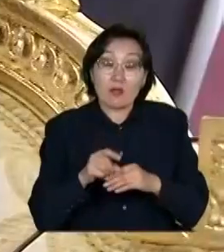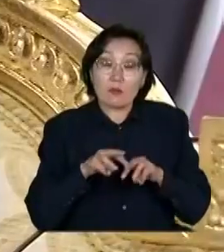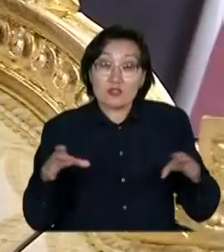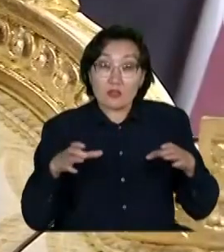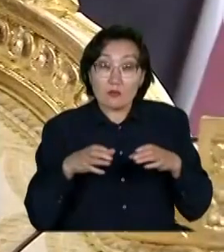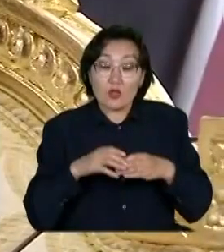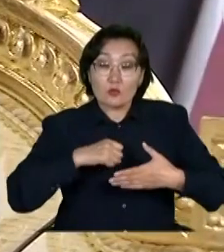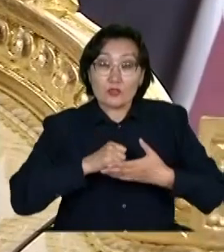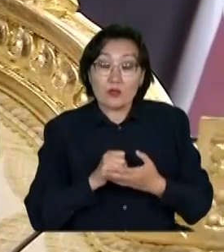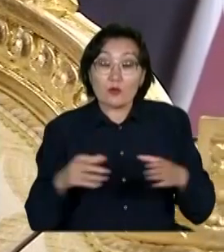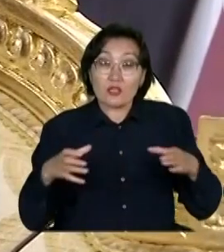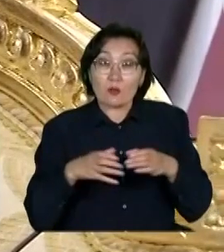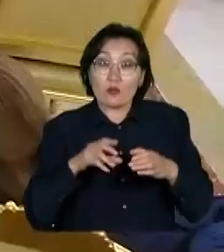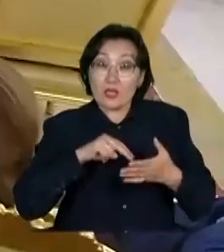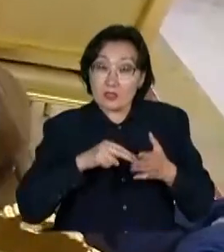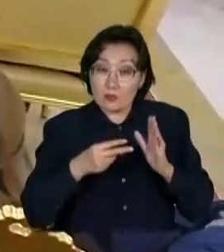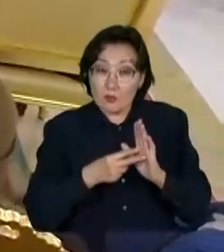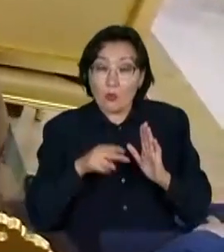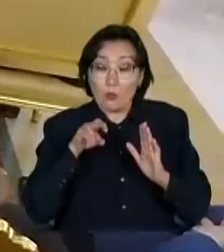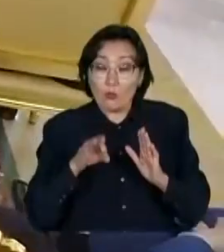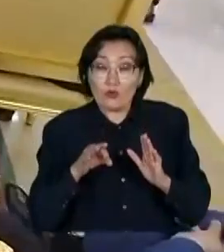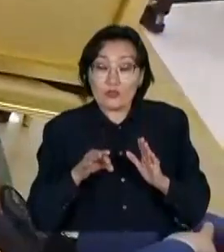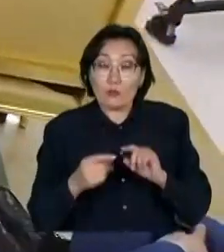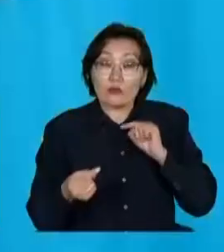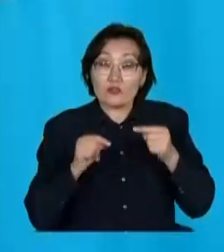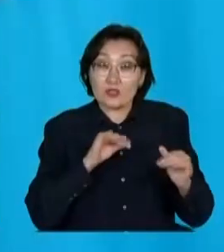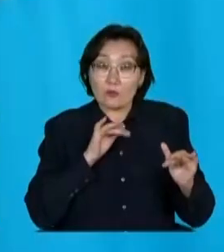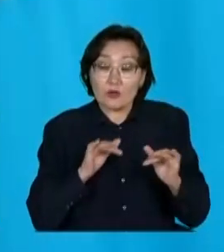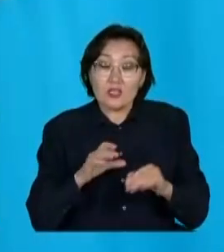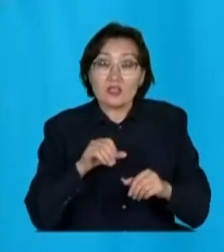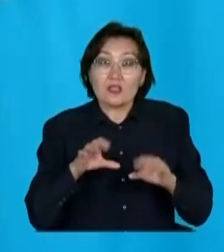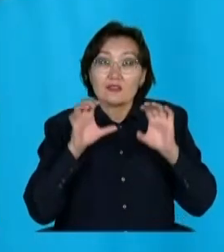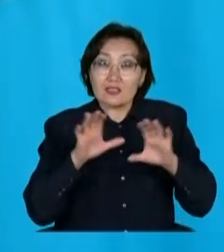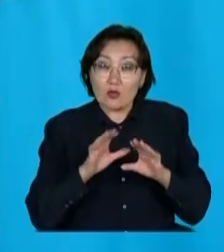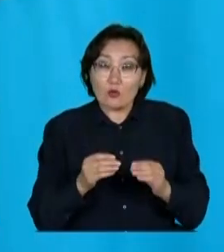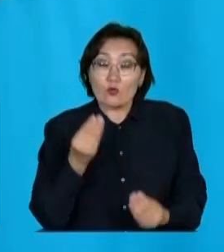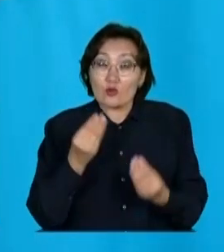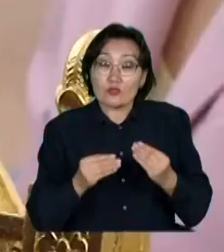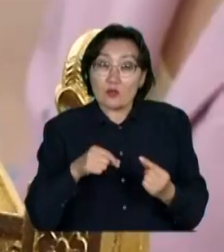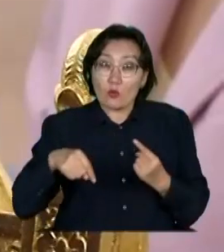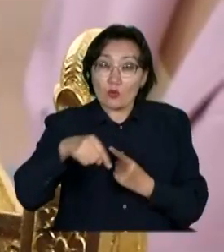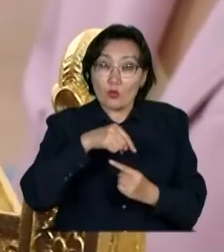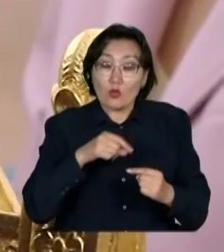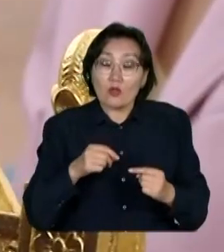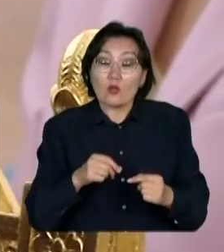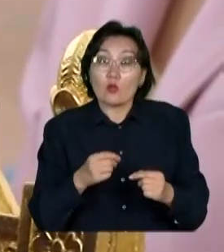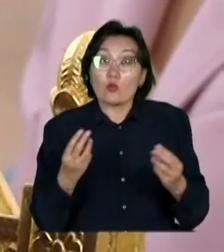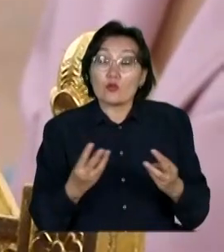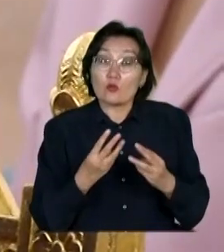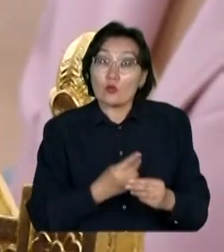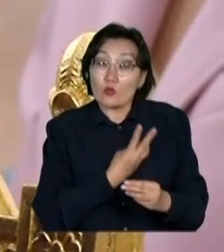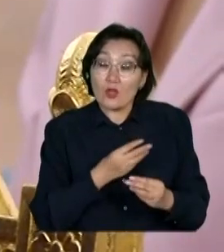правительством утвержден комплексный план по противодействию незаконному игорному бизнесу и лудоманию. Кроме того,